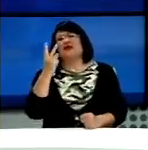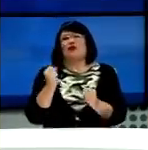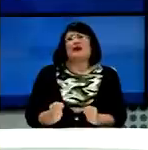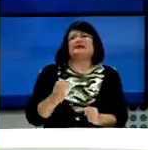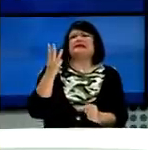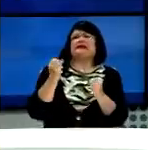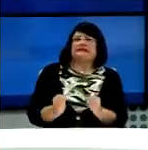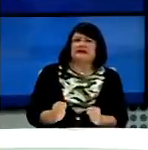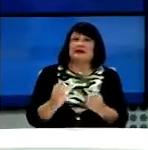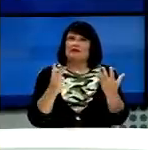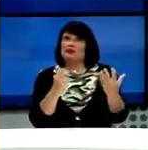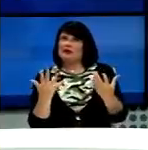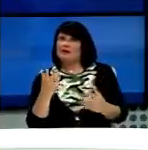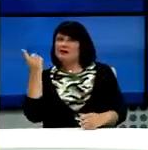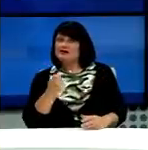Το 75%